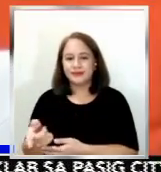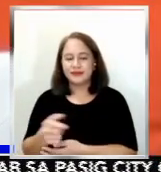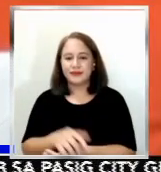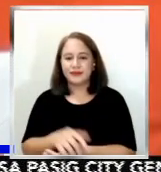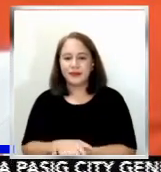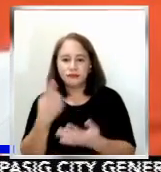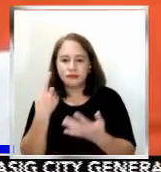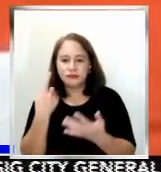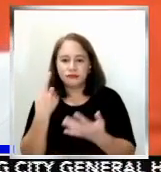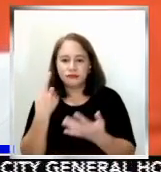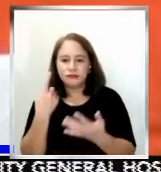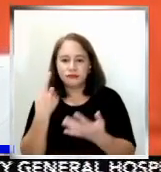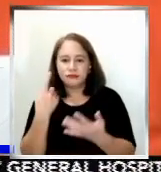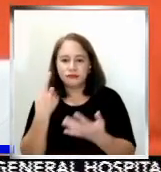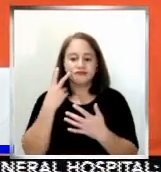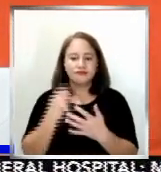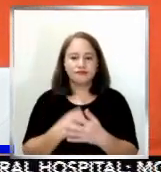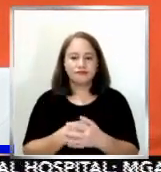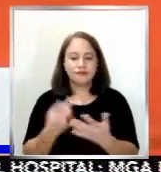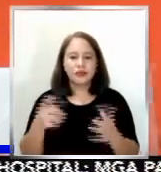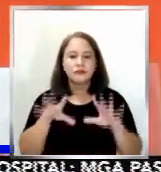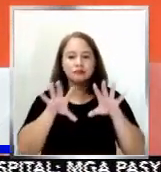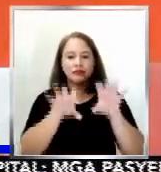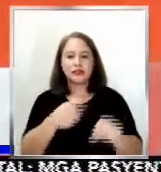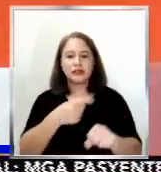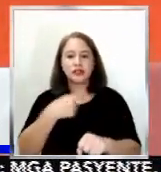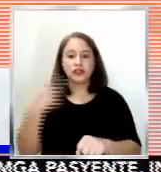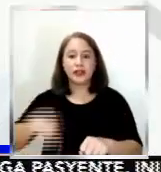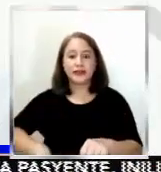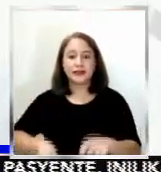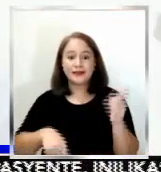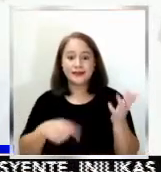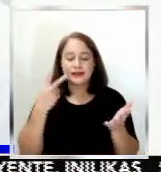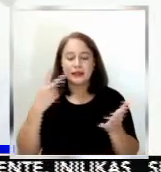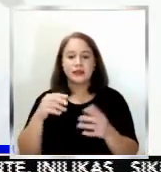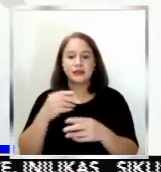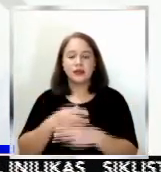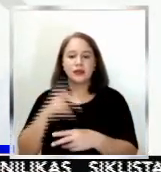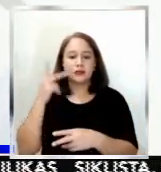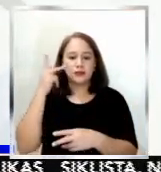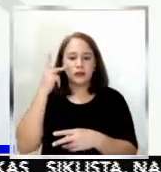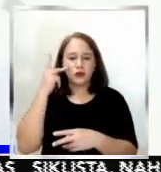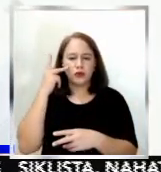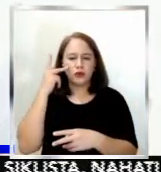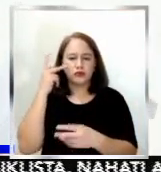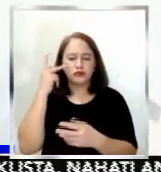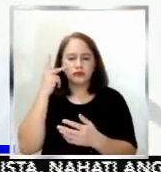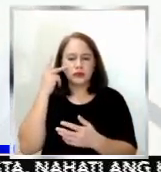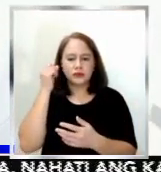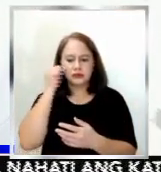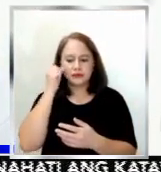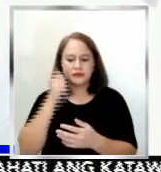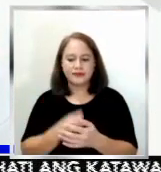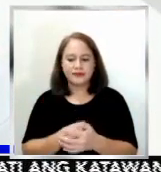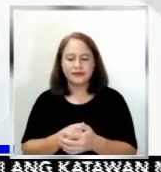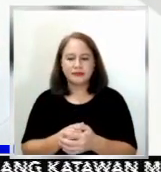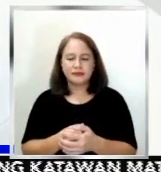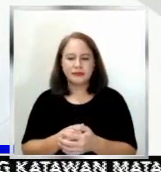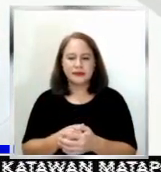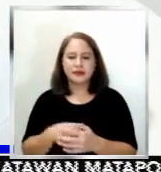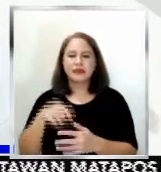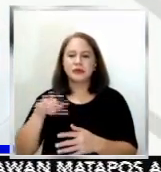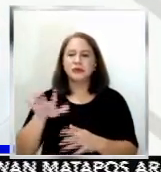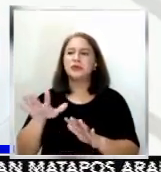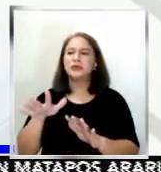Telepono. Arestado ang Chinese national na ito na si Kong Xiangxie. Sabihin lang po, inom lang ako ng tubig. Ay, inom lang tubig dito sa loob. Dito